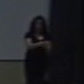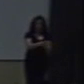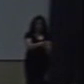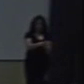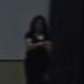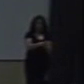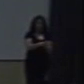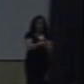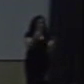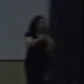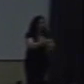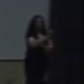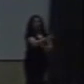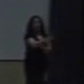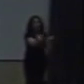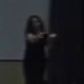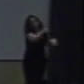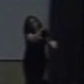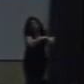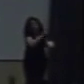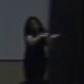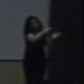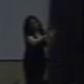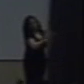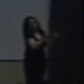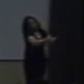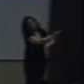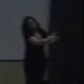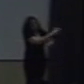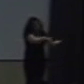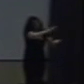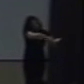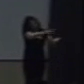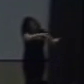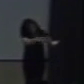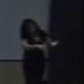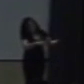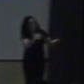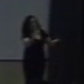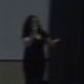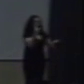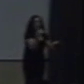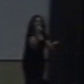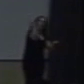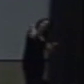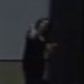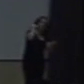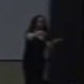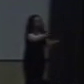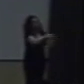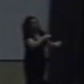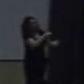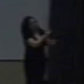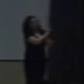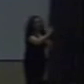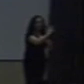en el diari en paper de les claus del conflicte que hem vist tots l'endemà, el dia anterior, a mi també m'agrada que encara